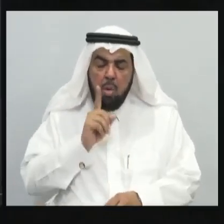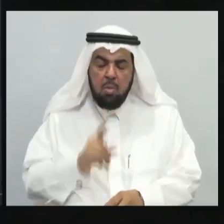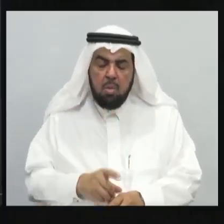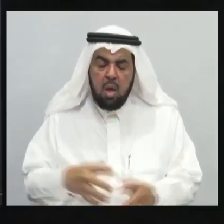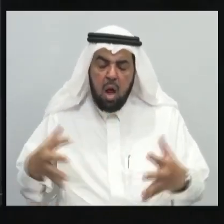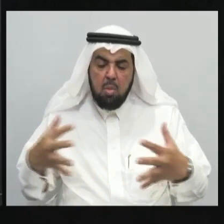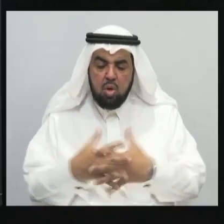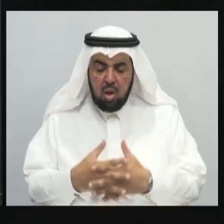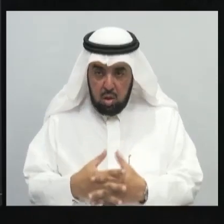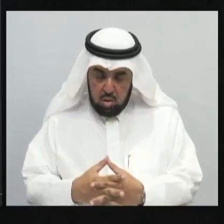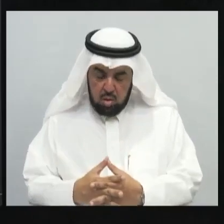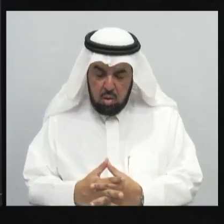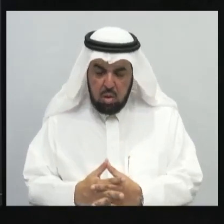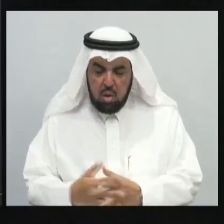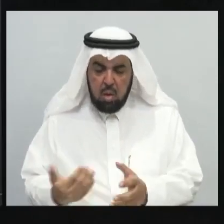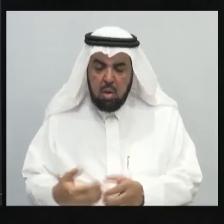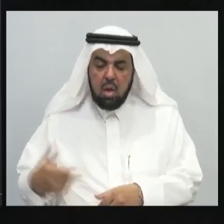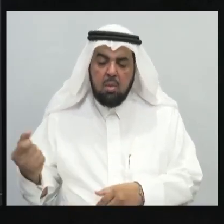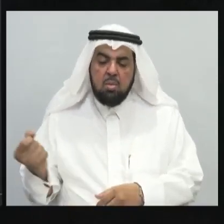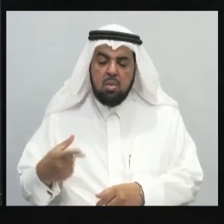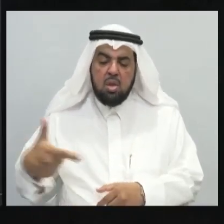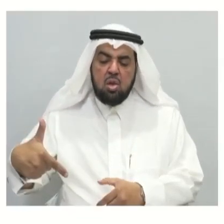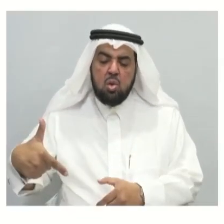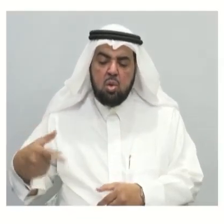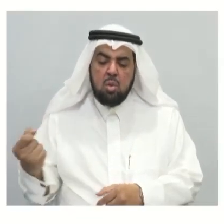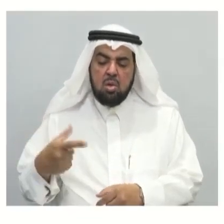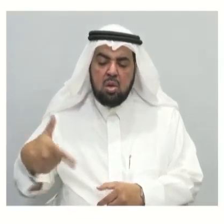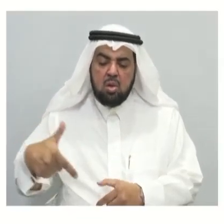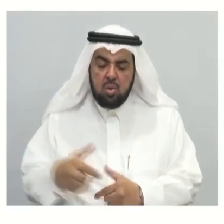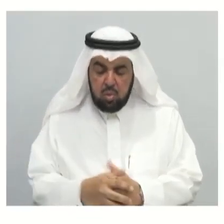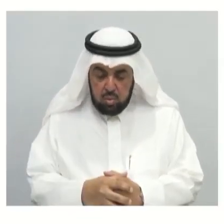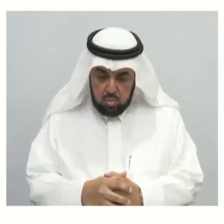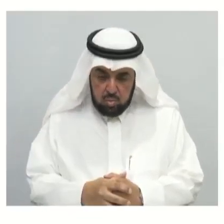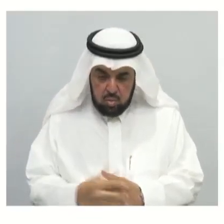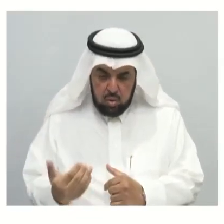بكم الفتره الزمنيه احسنتم رائعين بسته